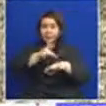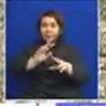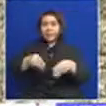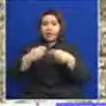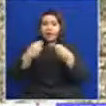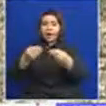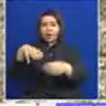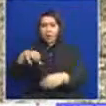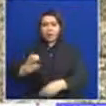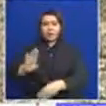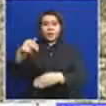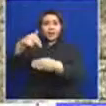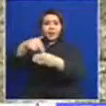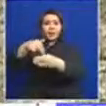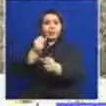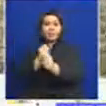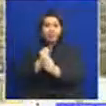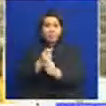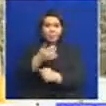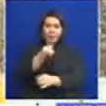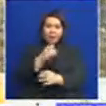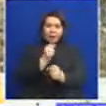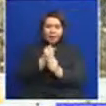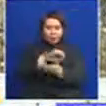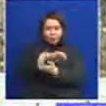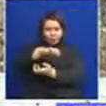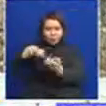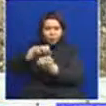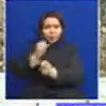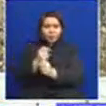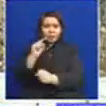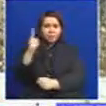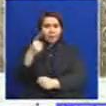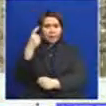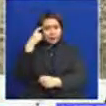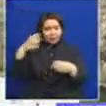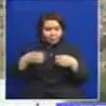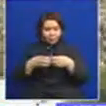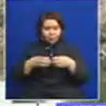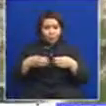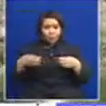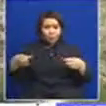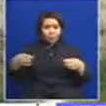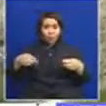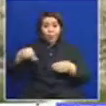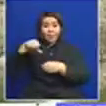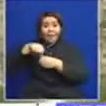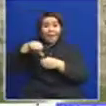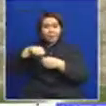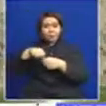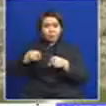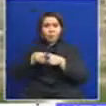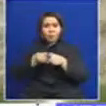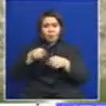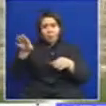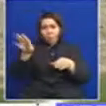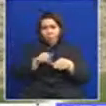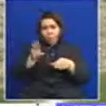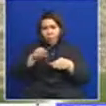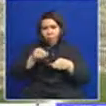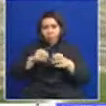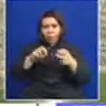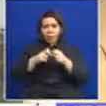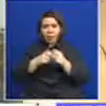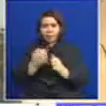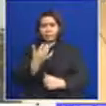ซิสและบางส่วนส่งโรงงานรีไซเคิลและมีการวางท่อแก๊สตามจุดต่างๆเพื่อลดแก๊สมีเทนซึ่งเป็นสาเหตุของก